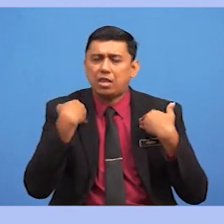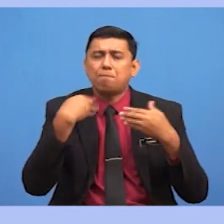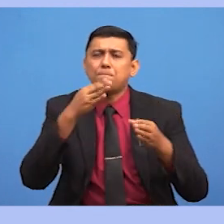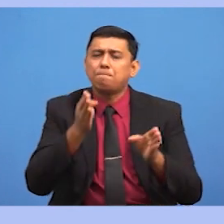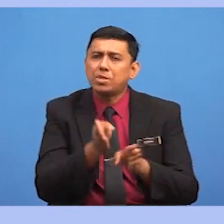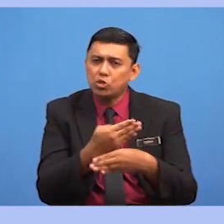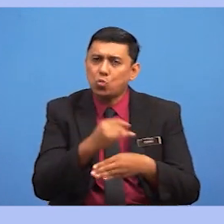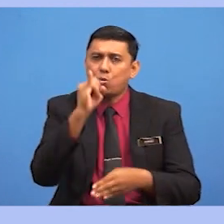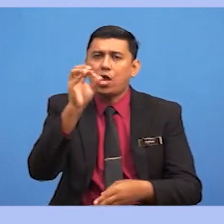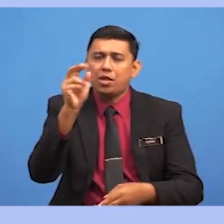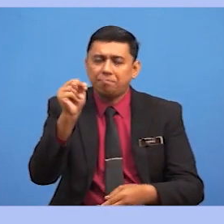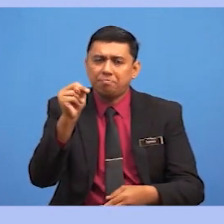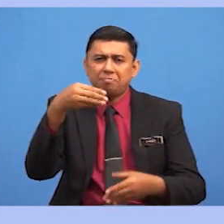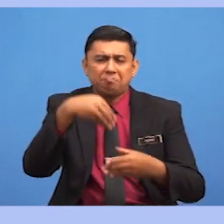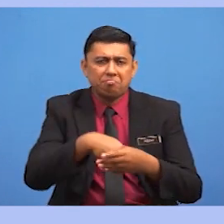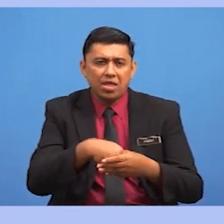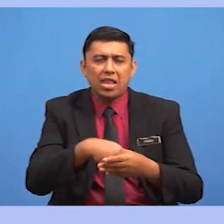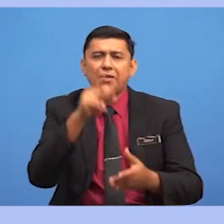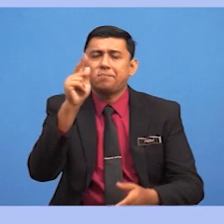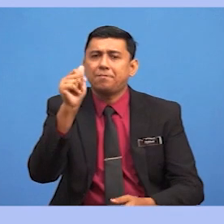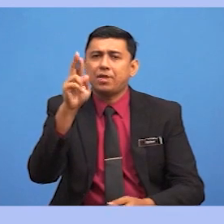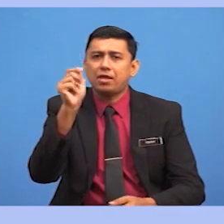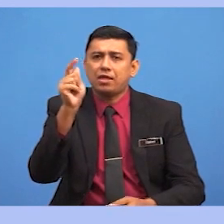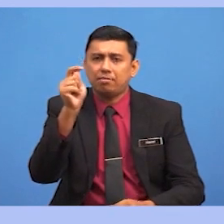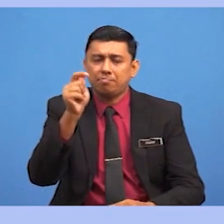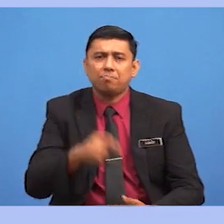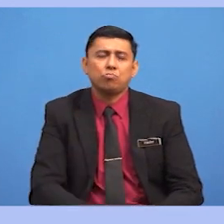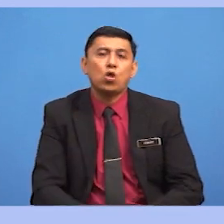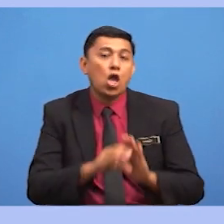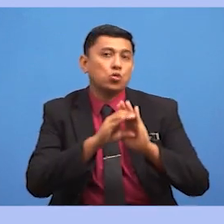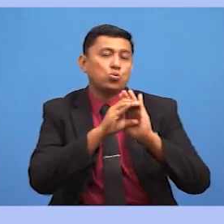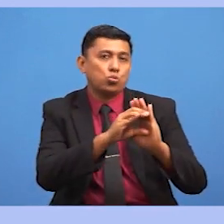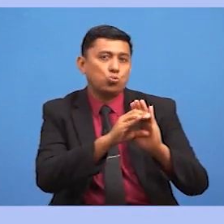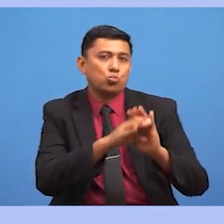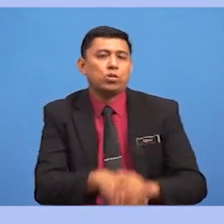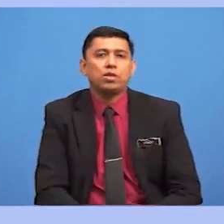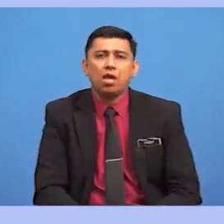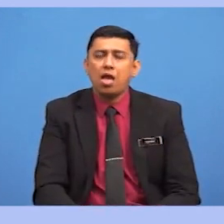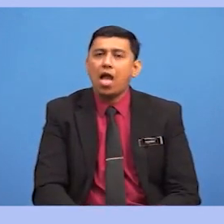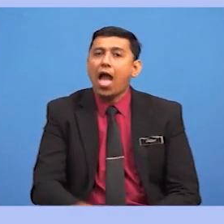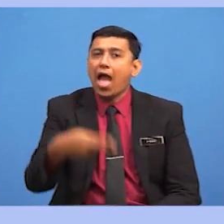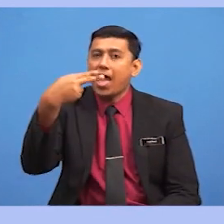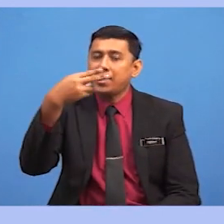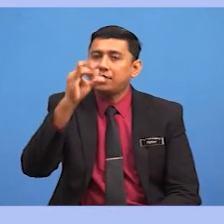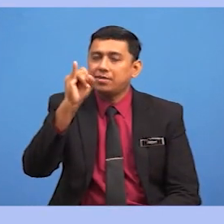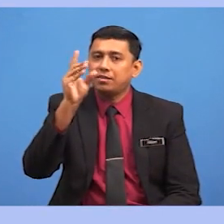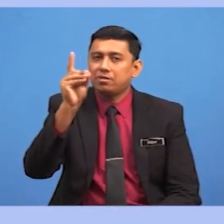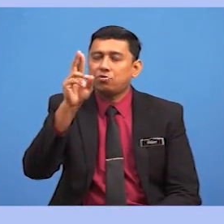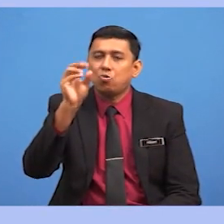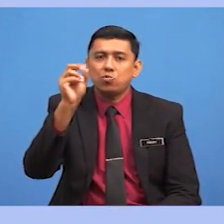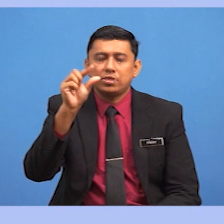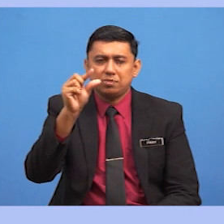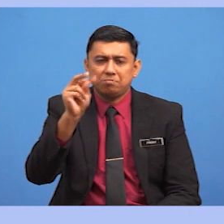ion dalam sebatian karat. Seterusnya adalah contoh bagi unsur hidrogen. Jus